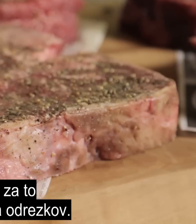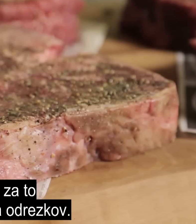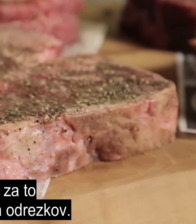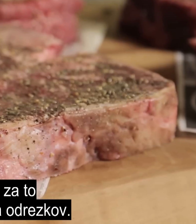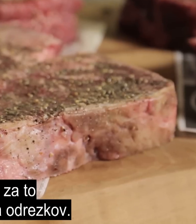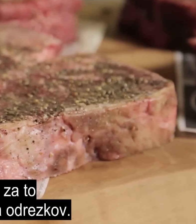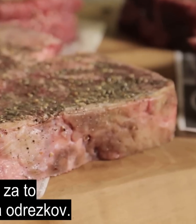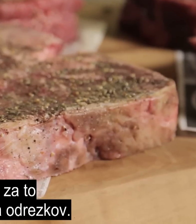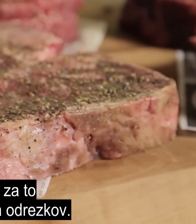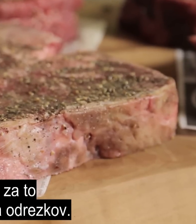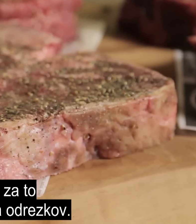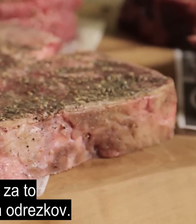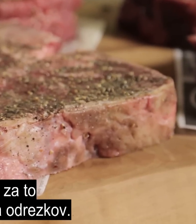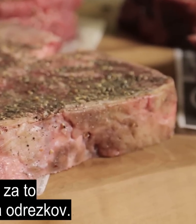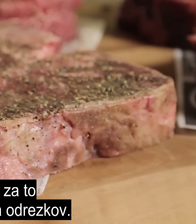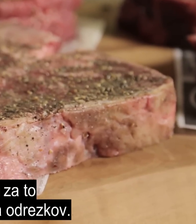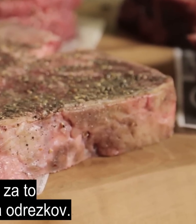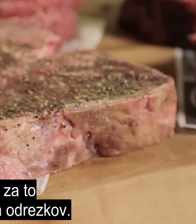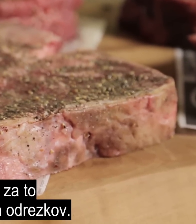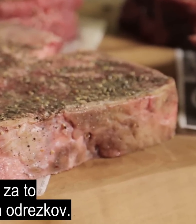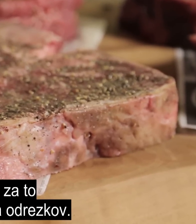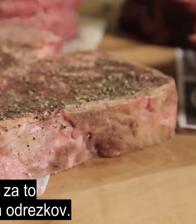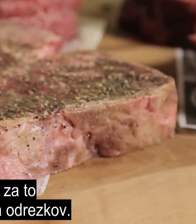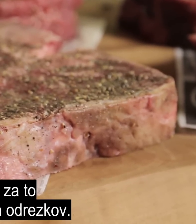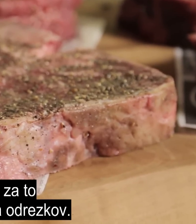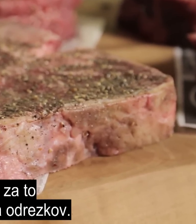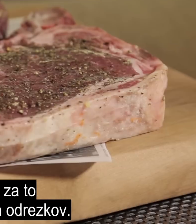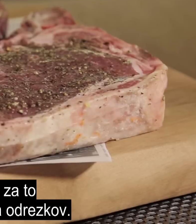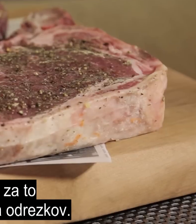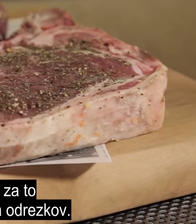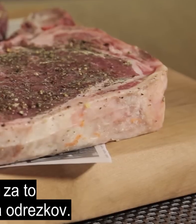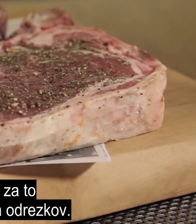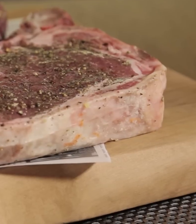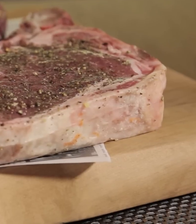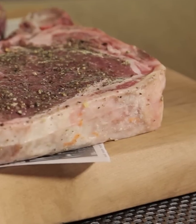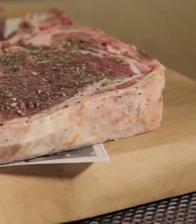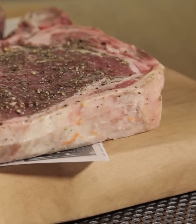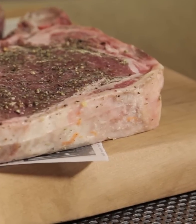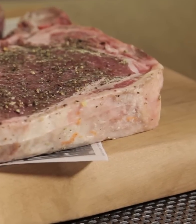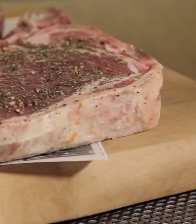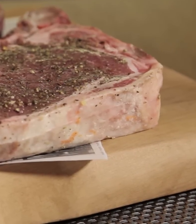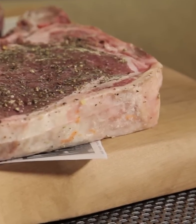veljavna beseda za to vrsto zrezkov oziroma odrezkov.